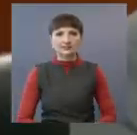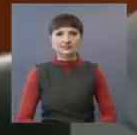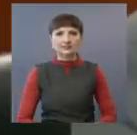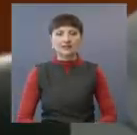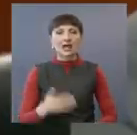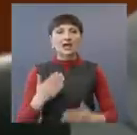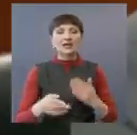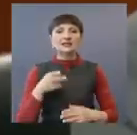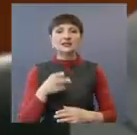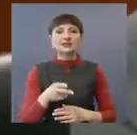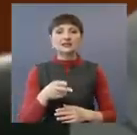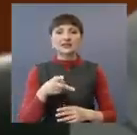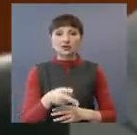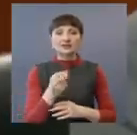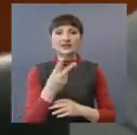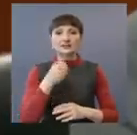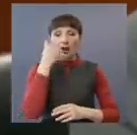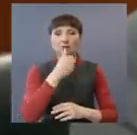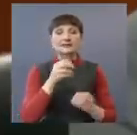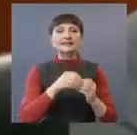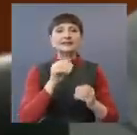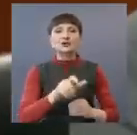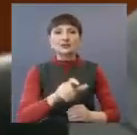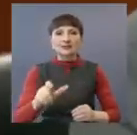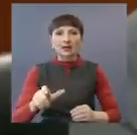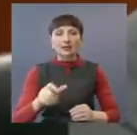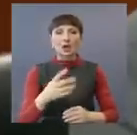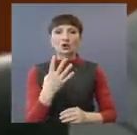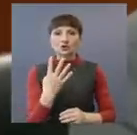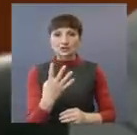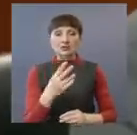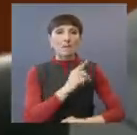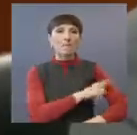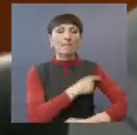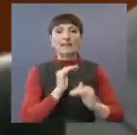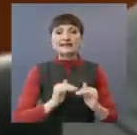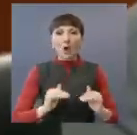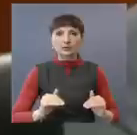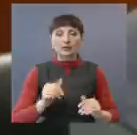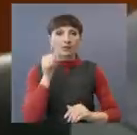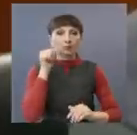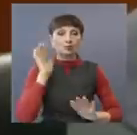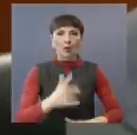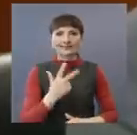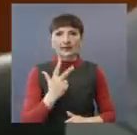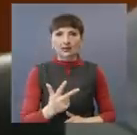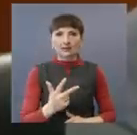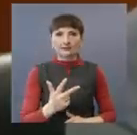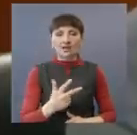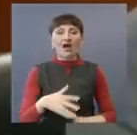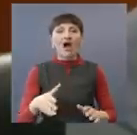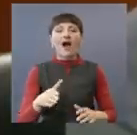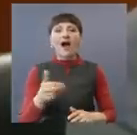Если в 2012 году на 10 тысяч населения приходится почти 4 педиатра, то в прошлом году только 3. А в